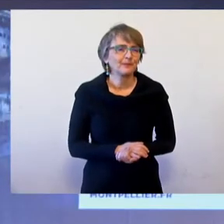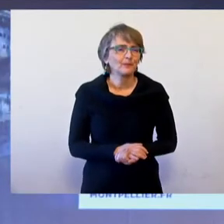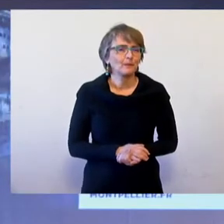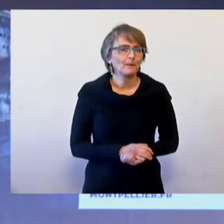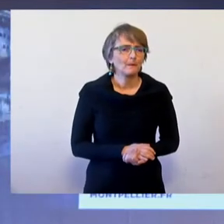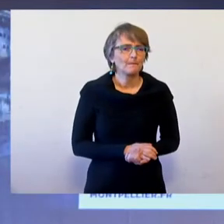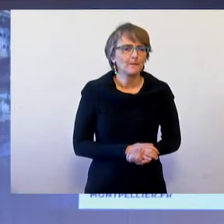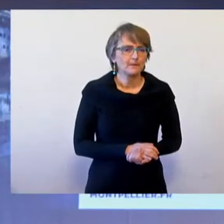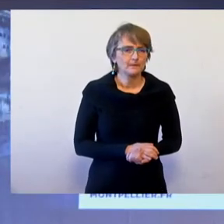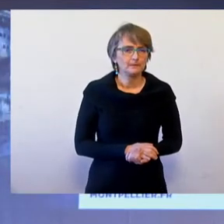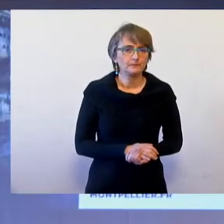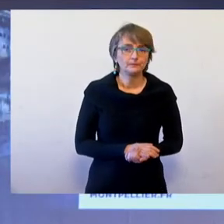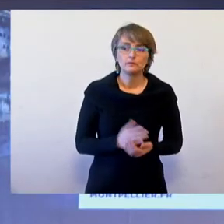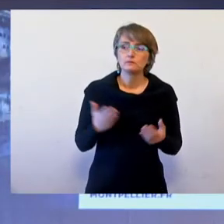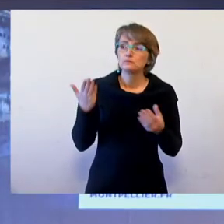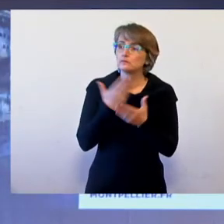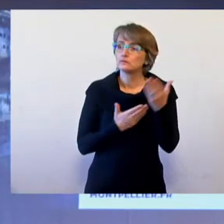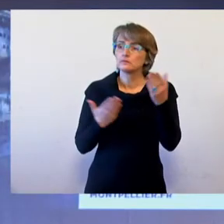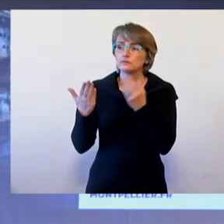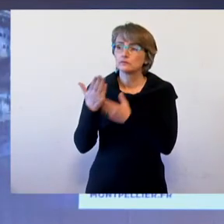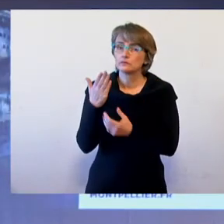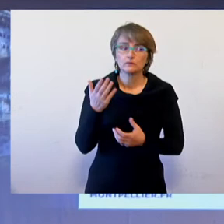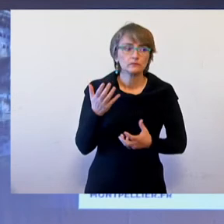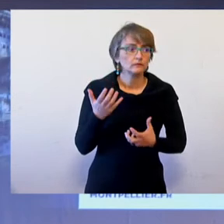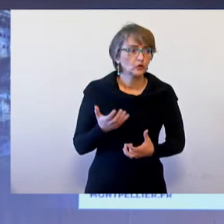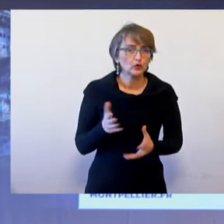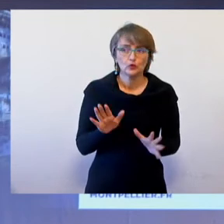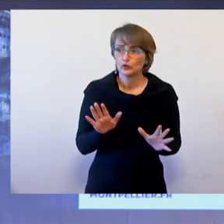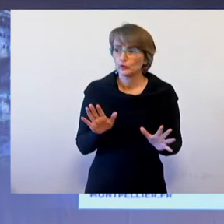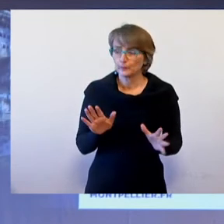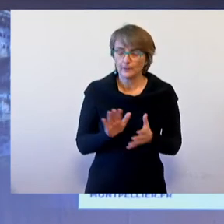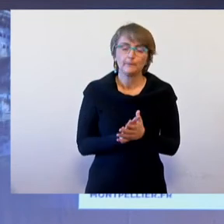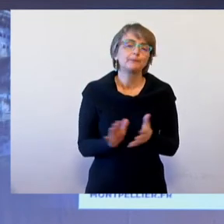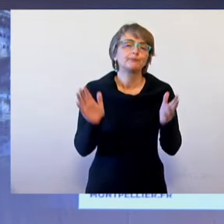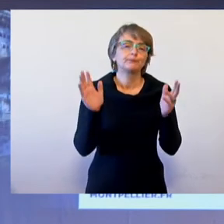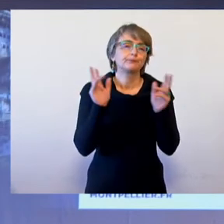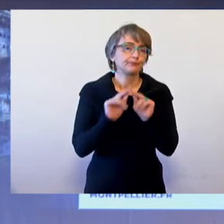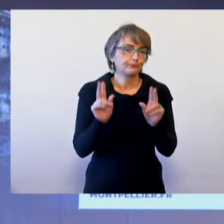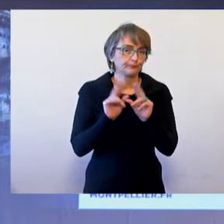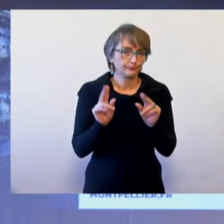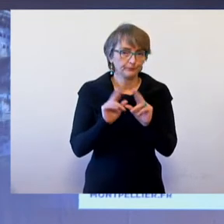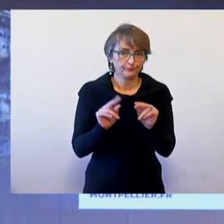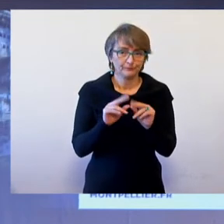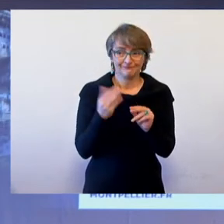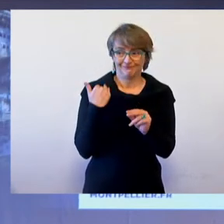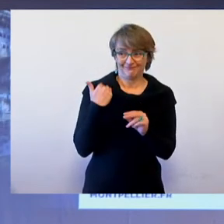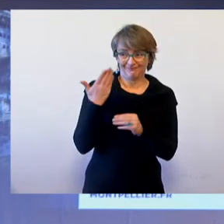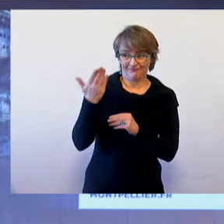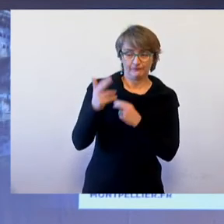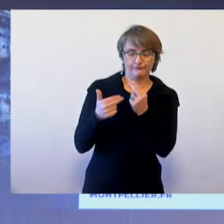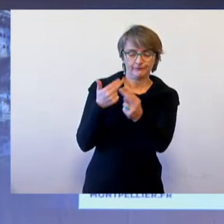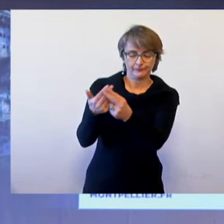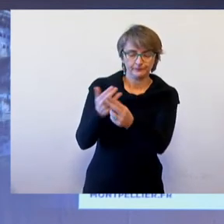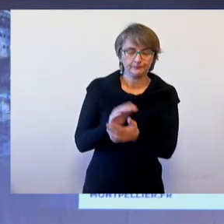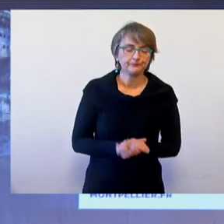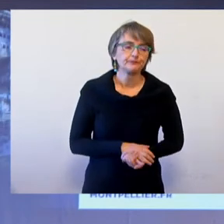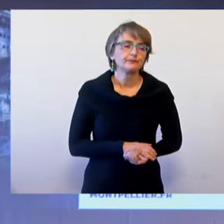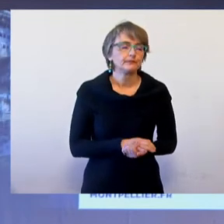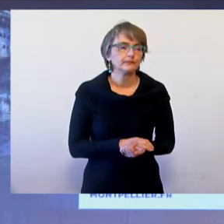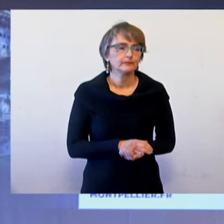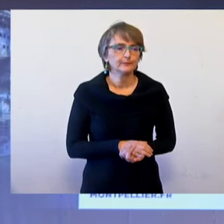Demande de prise de parole. Donc sur l'intervention qui vient d'avoir lieu,